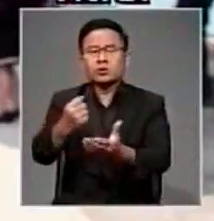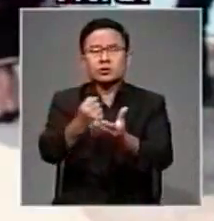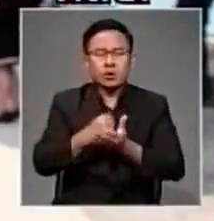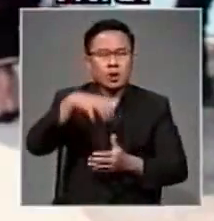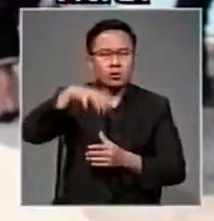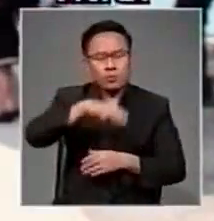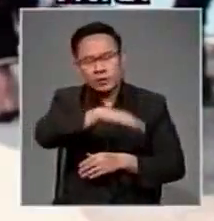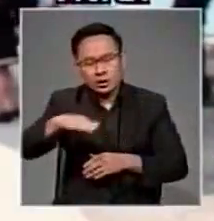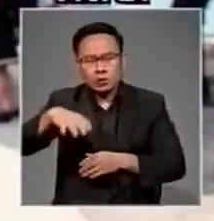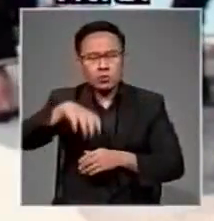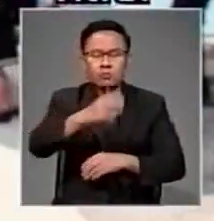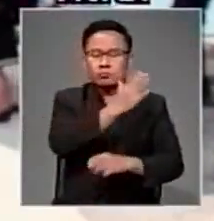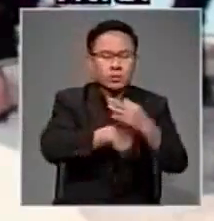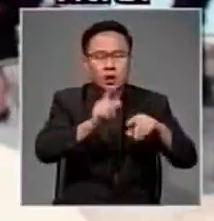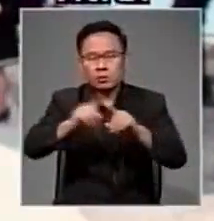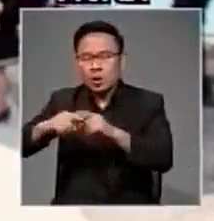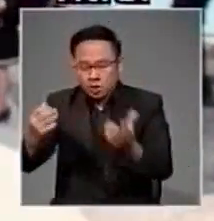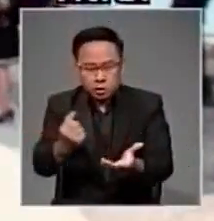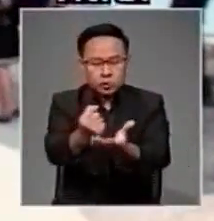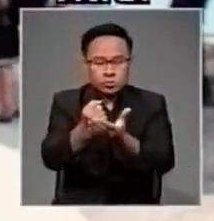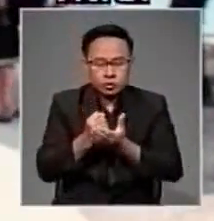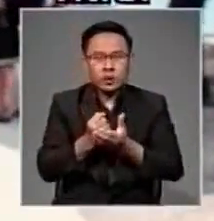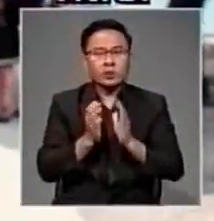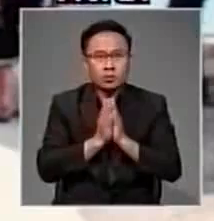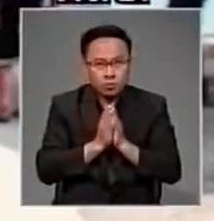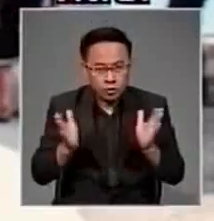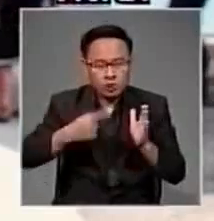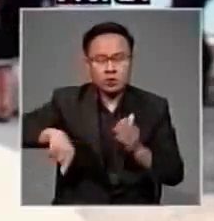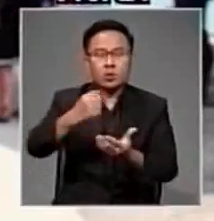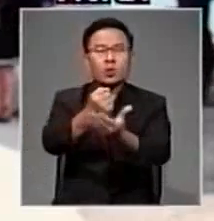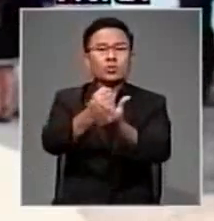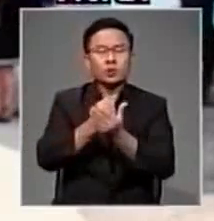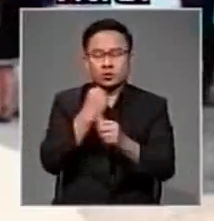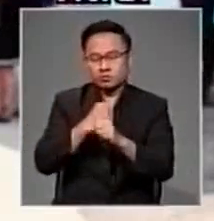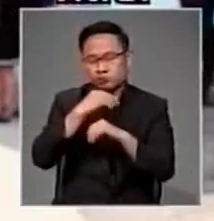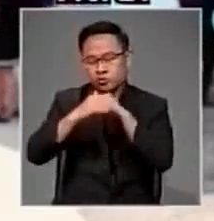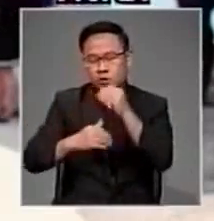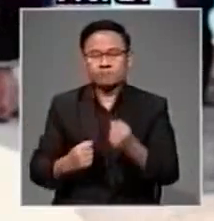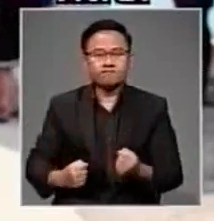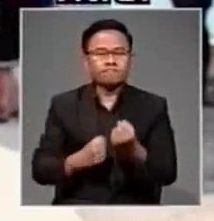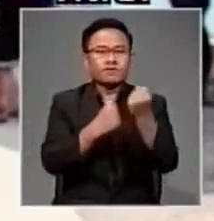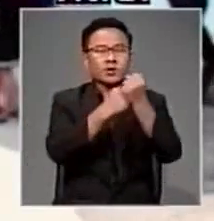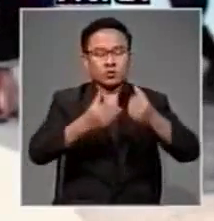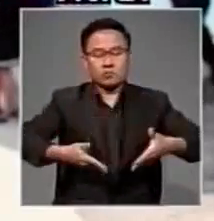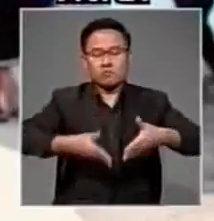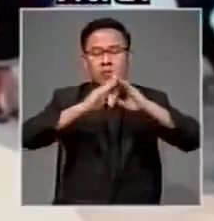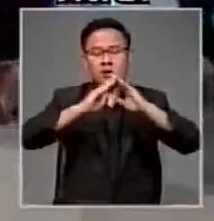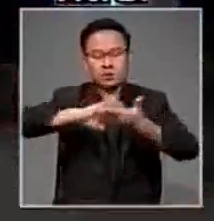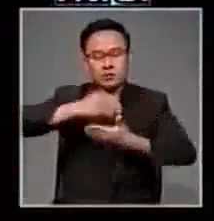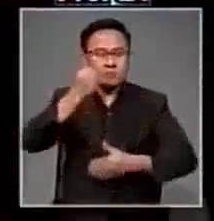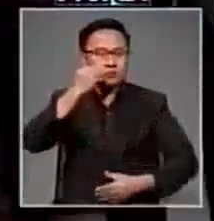ช่วยดูแลพอชอและอีกหลายหน่วยงานเลยครับกรมเด็กทุกหน่วยงานเลยที่เข้ามาเนาะที่เข้ามาช่วย